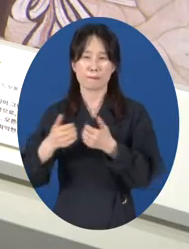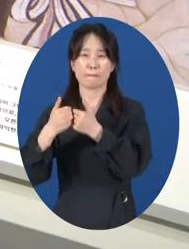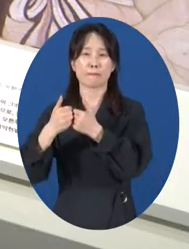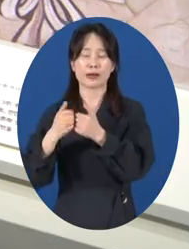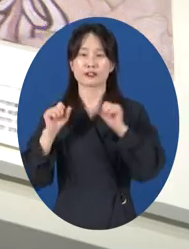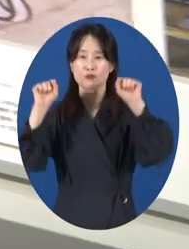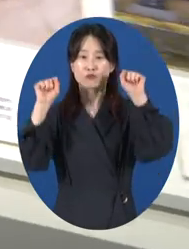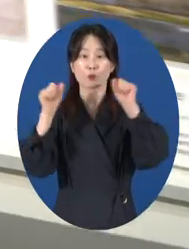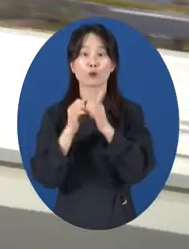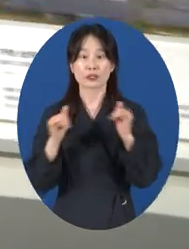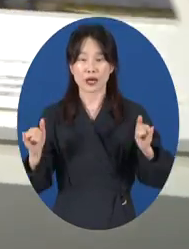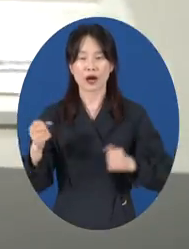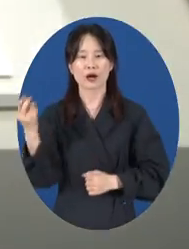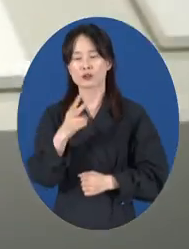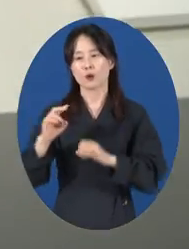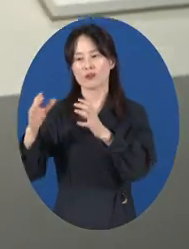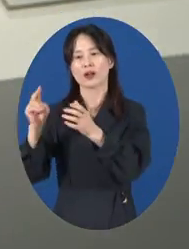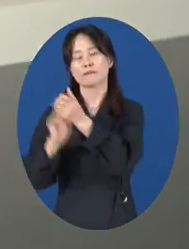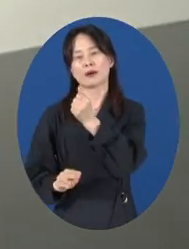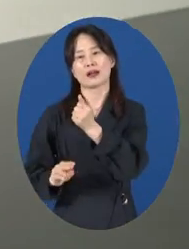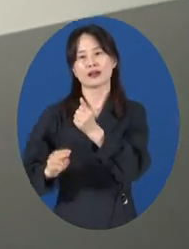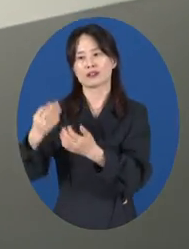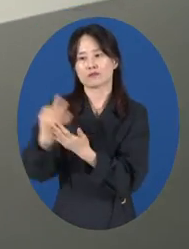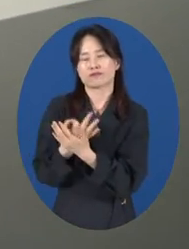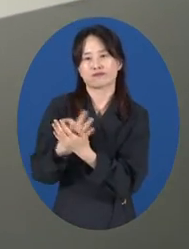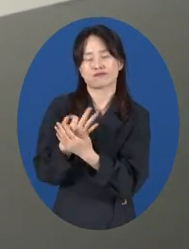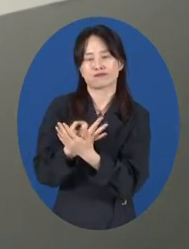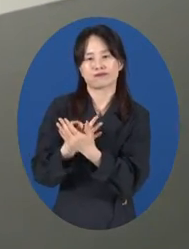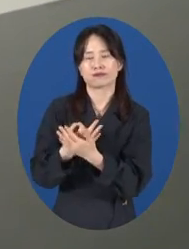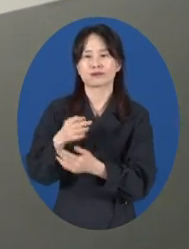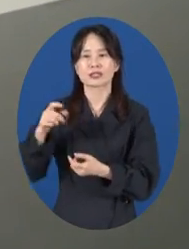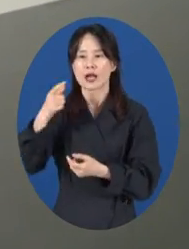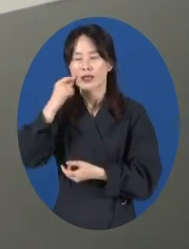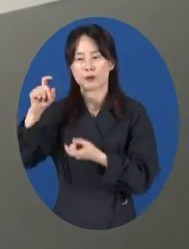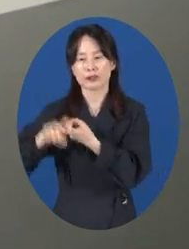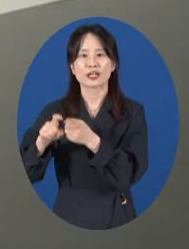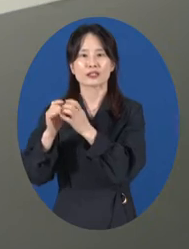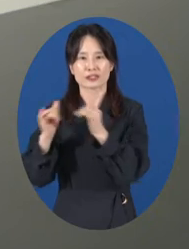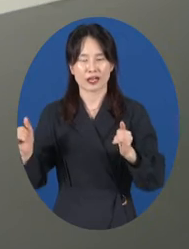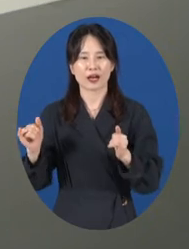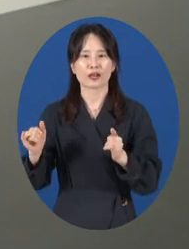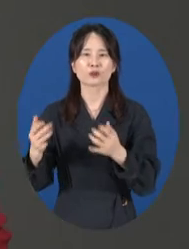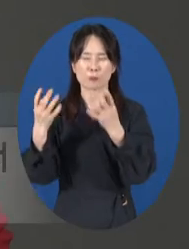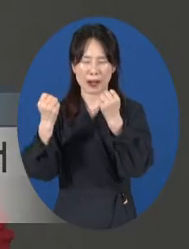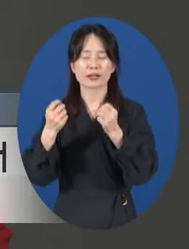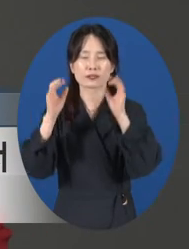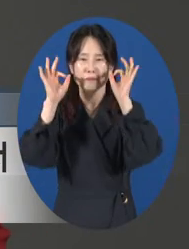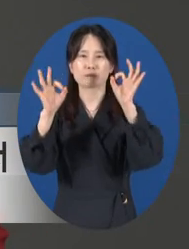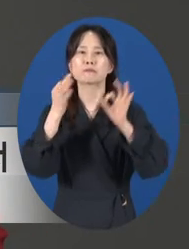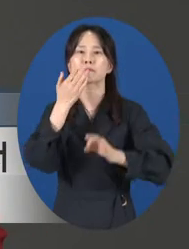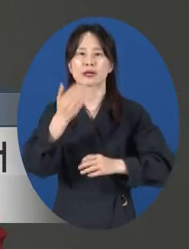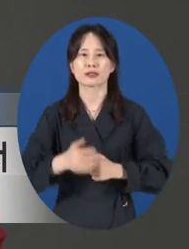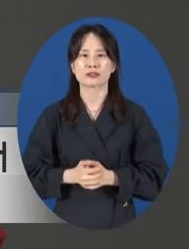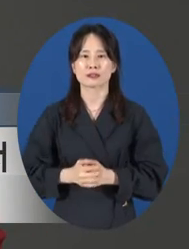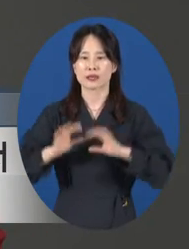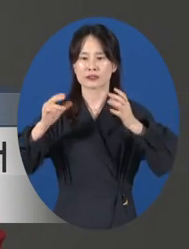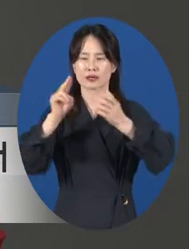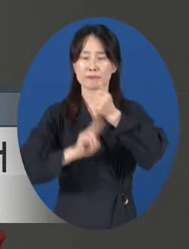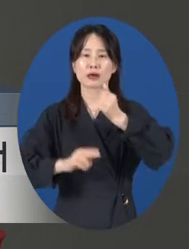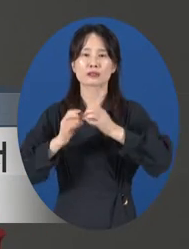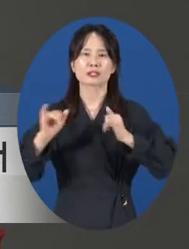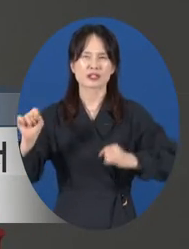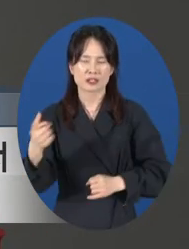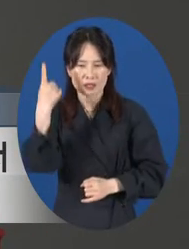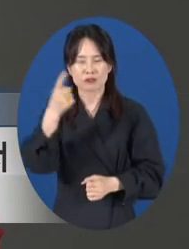아니라 나라를 팔아 북이 영화를 얻은 친일파와 일제 잔재에 대해서도 집중 조명합니다. 매국노로 인해서 그